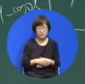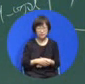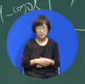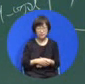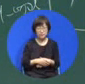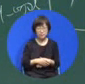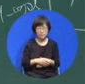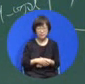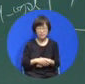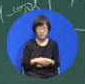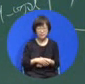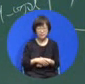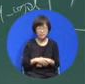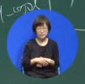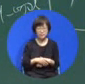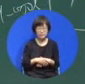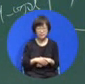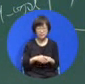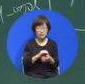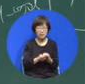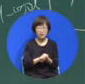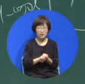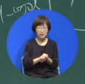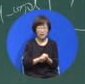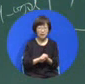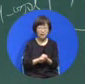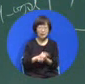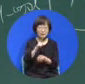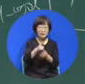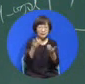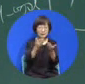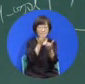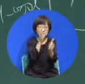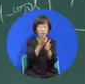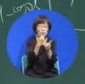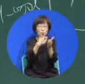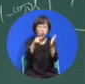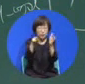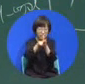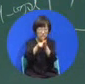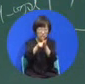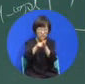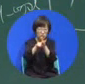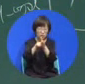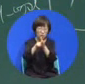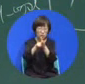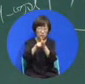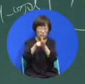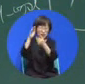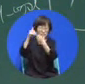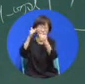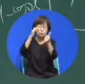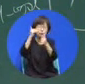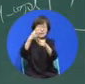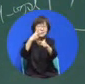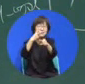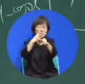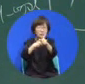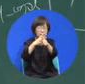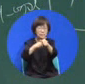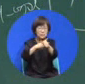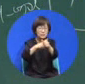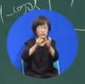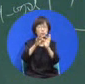이 일에 부름 받은 우리 교사들에게 하나님이 하늘의 복을 내리사 하늘 바다 땅과 열방이 진동하는 역사